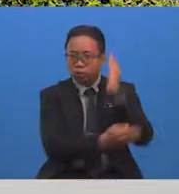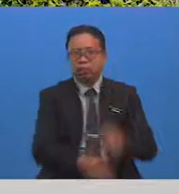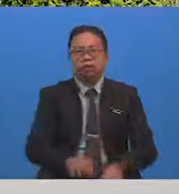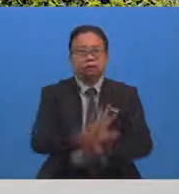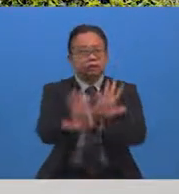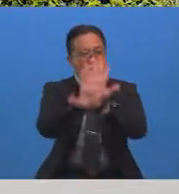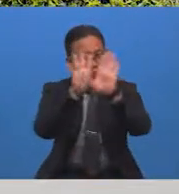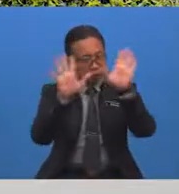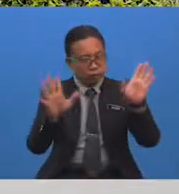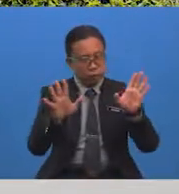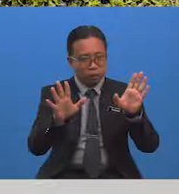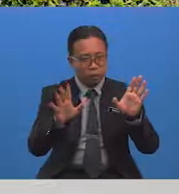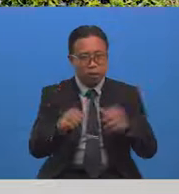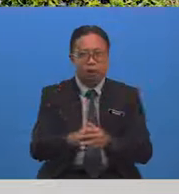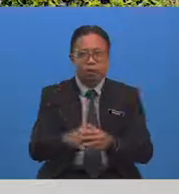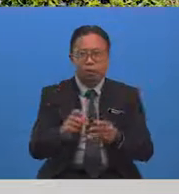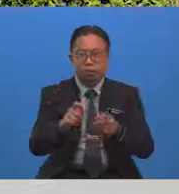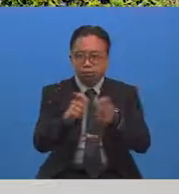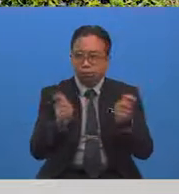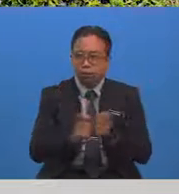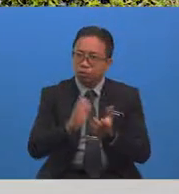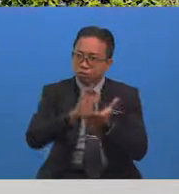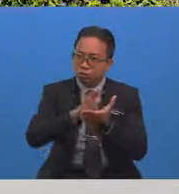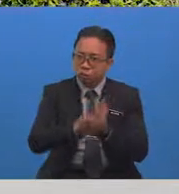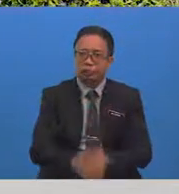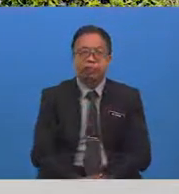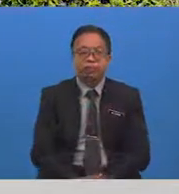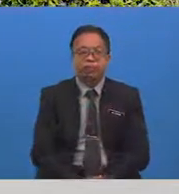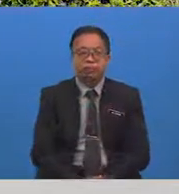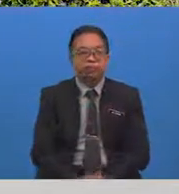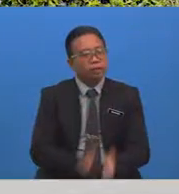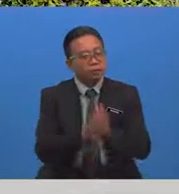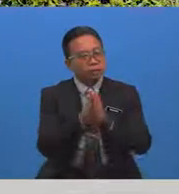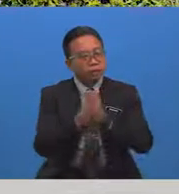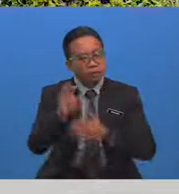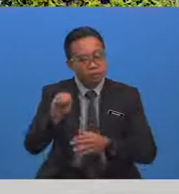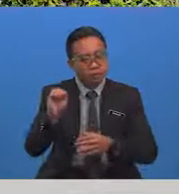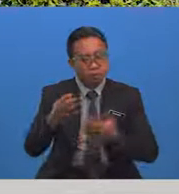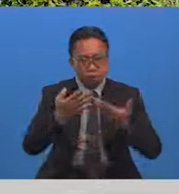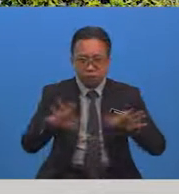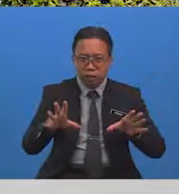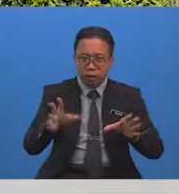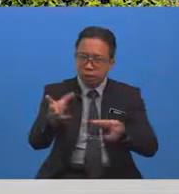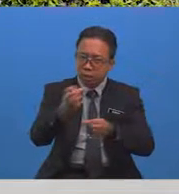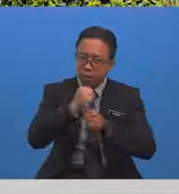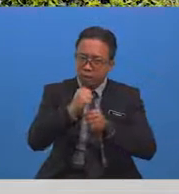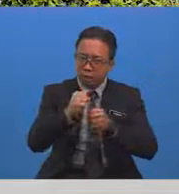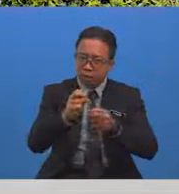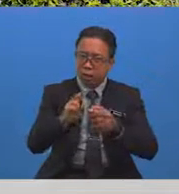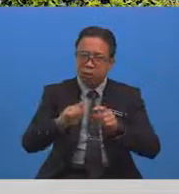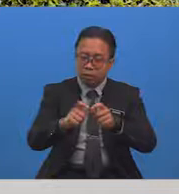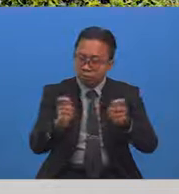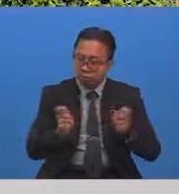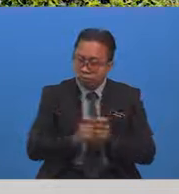halaman kawasan sekolah kerajinan murid-murid itu telah menghasilkan halaman sekolah yang